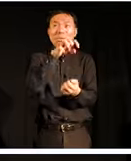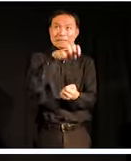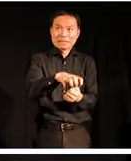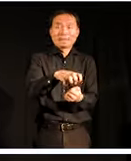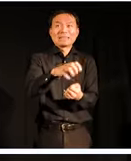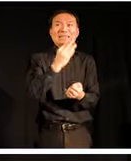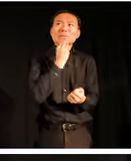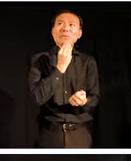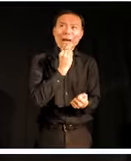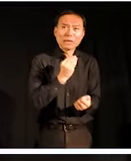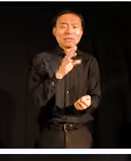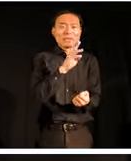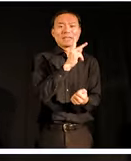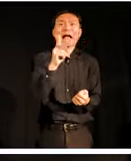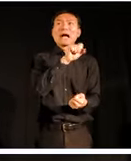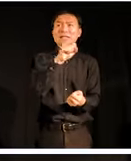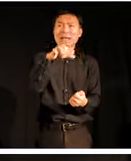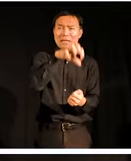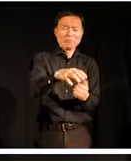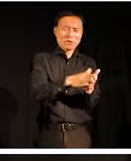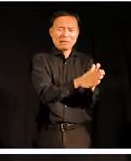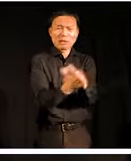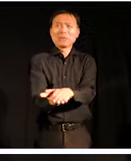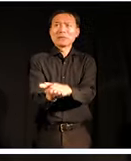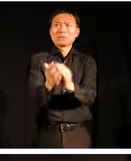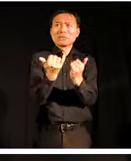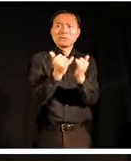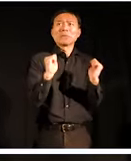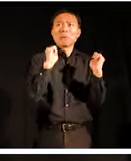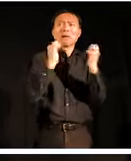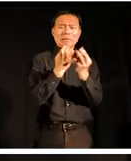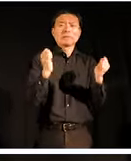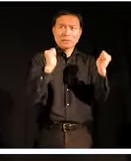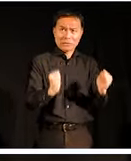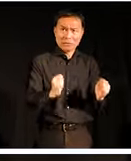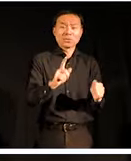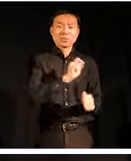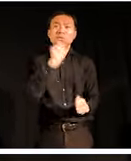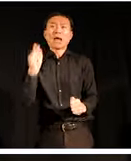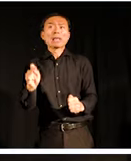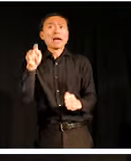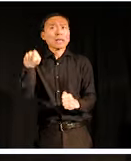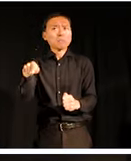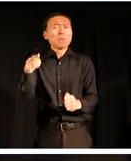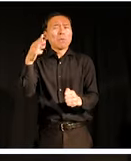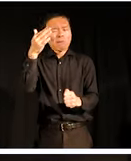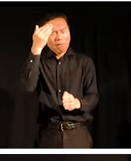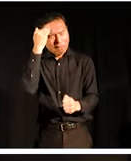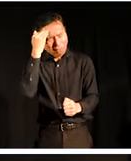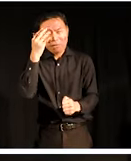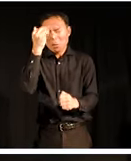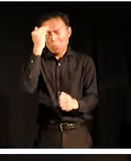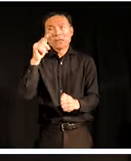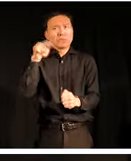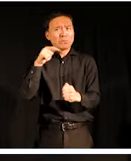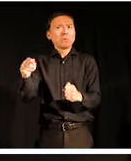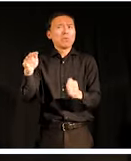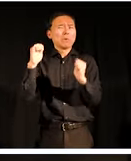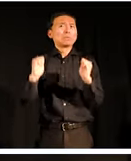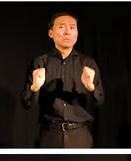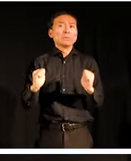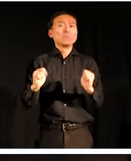イスラエルまガザの方で亡くなってる方がやっぱり多くいらっしゃったりだとかウクライナで困ってるやっぱ方々も多いとかいう風に